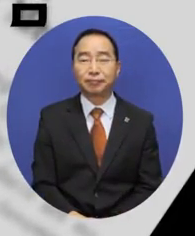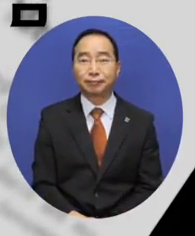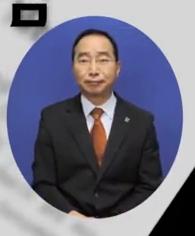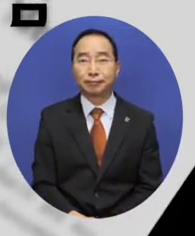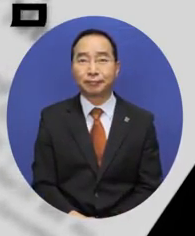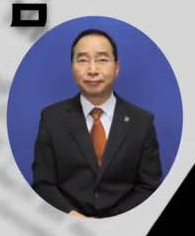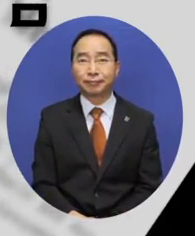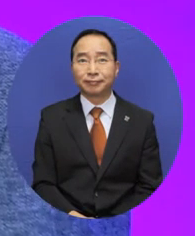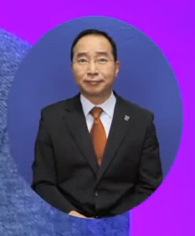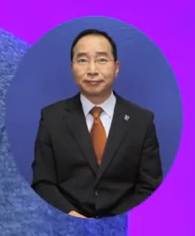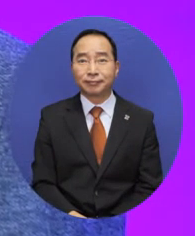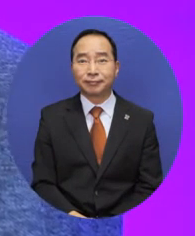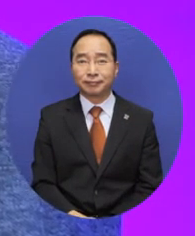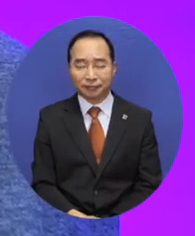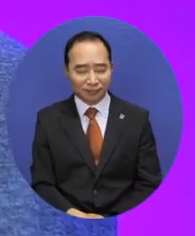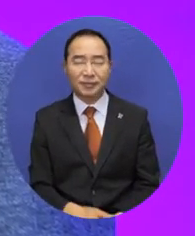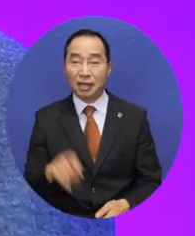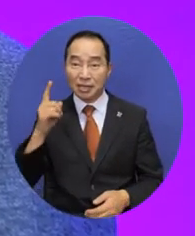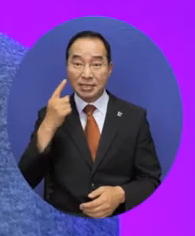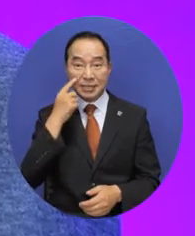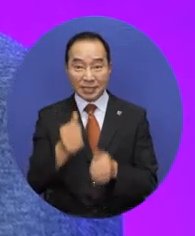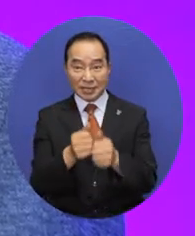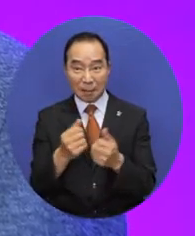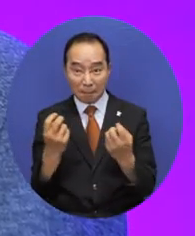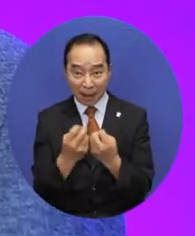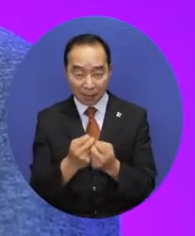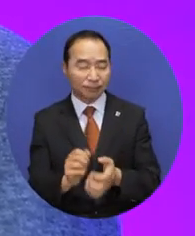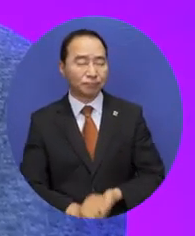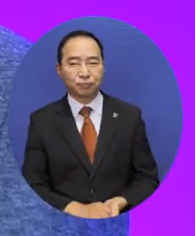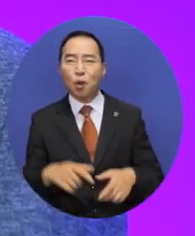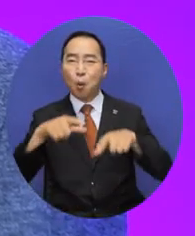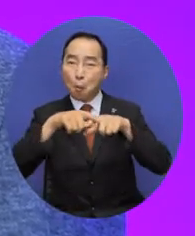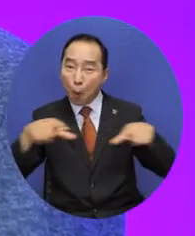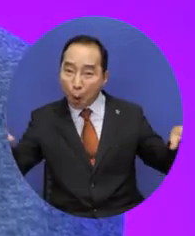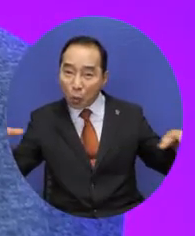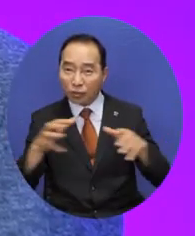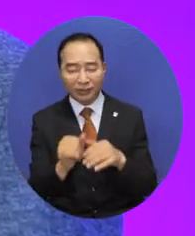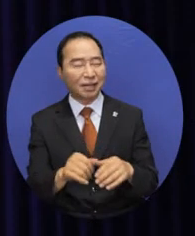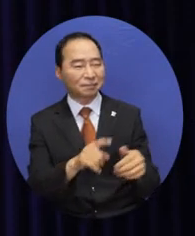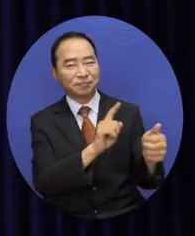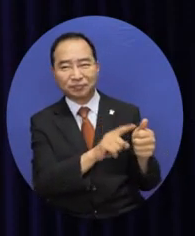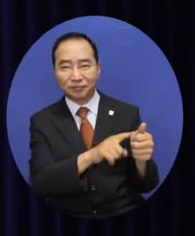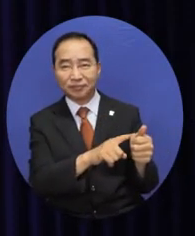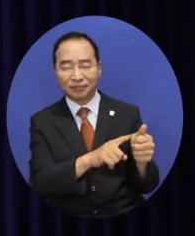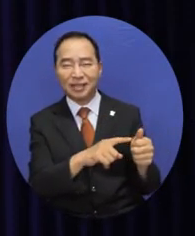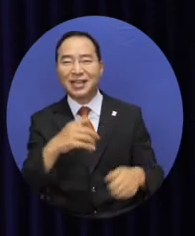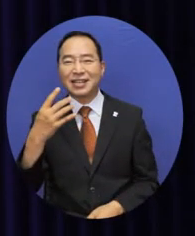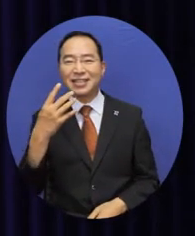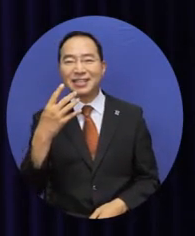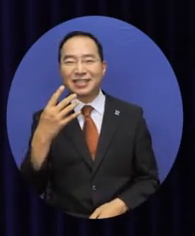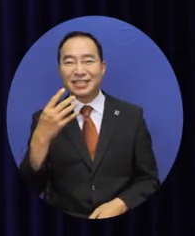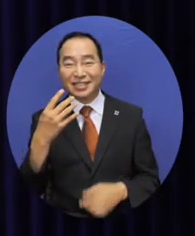스탠리 밀그램은 4달러를 주고 시민을 고용했습니다. 그리고 그